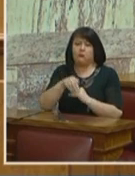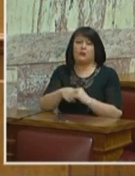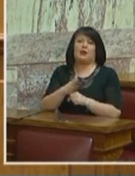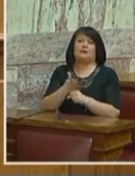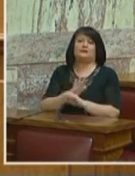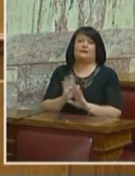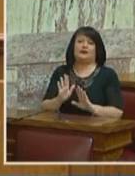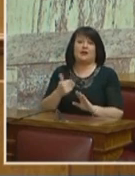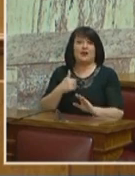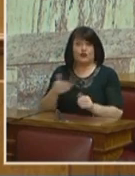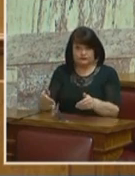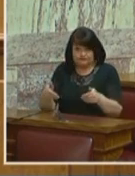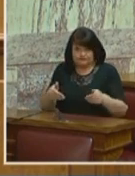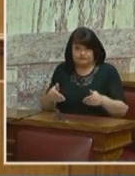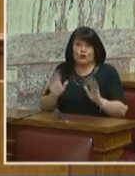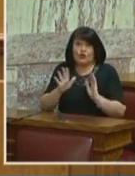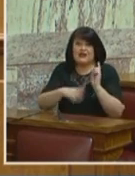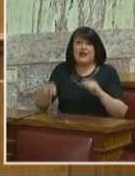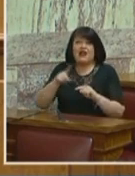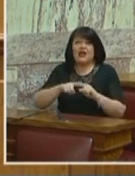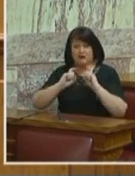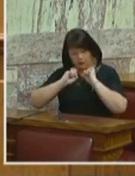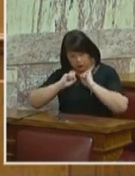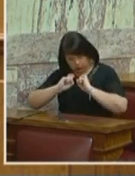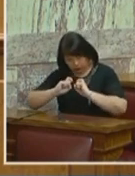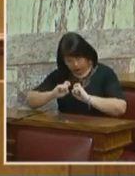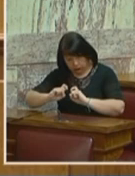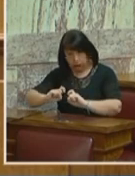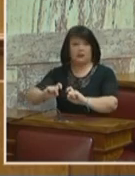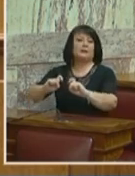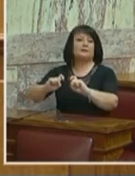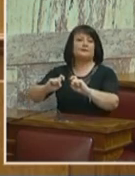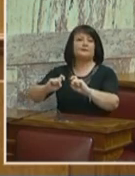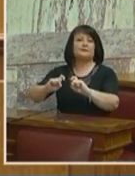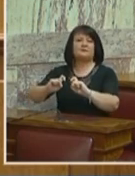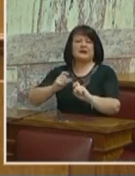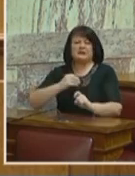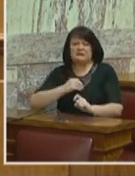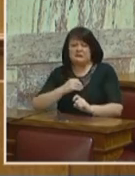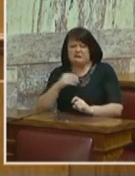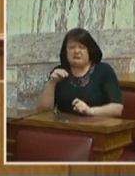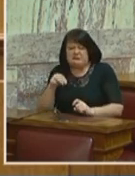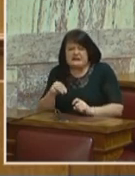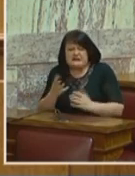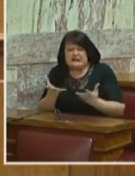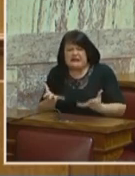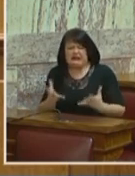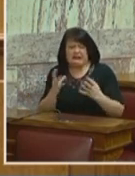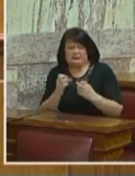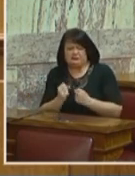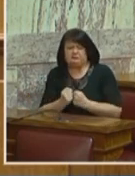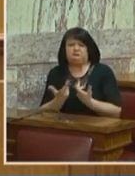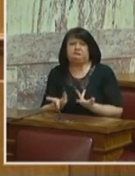συμβιβάζομαι με μια Ελλάδα που σέρνεται μέσα σε μια παρατεταμένη μιζέρια, αδυνατώντας να ακολουθήσει τη σύγχρονη